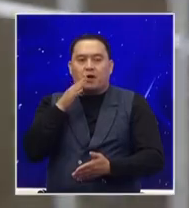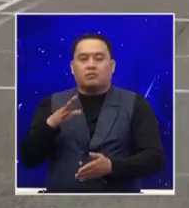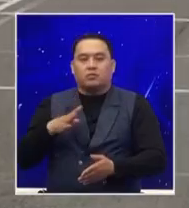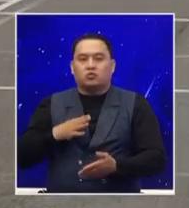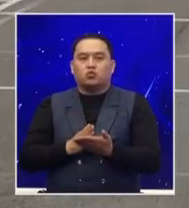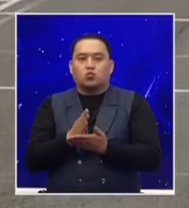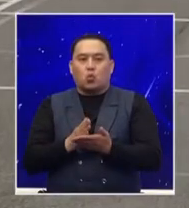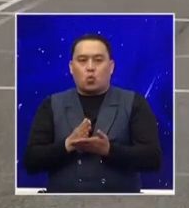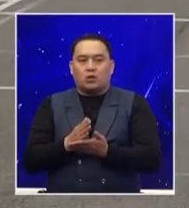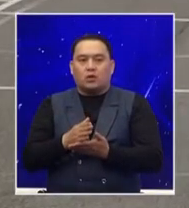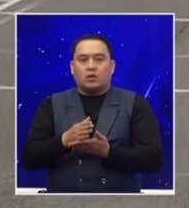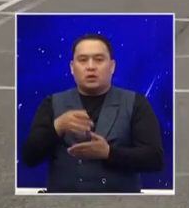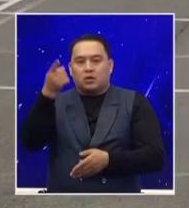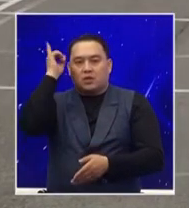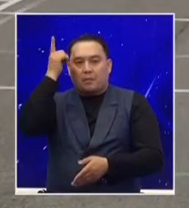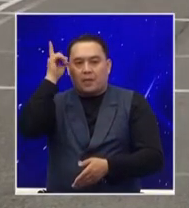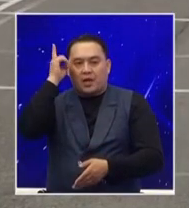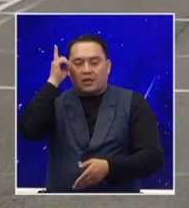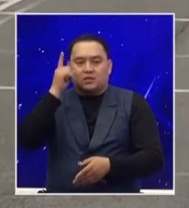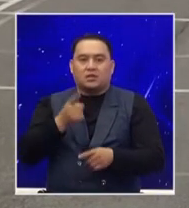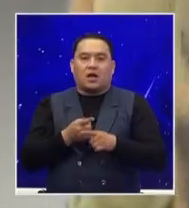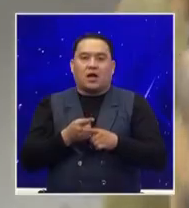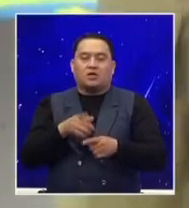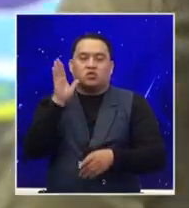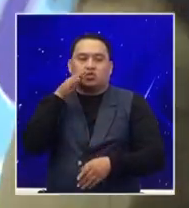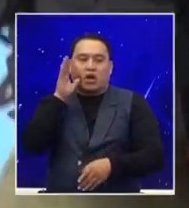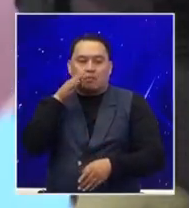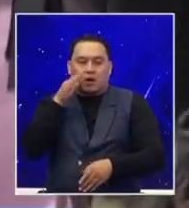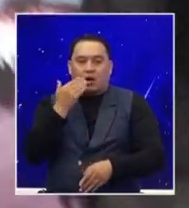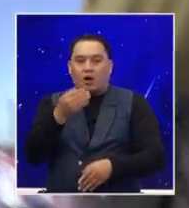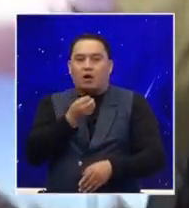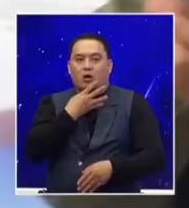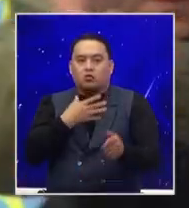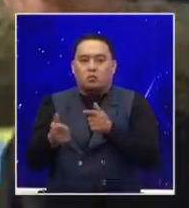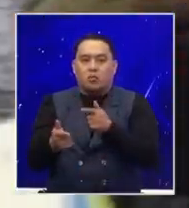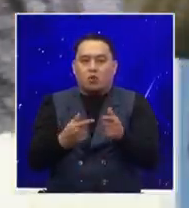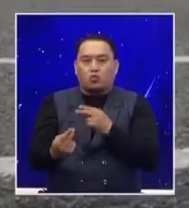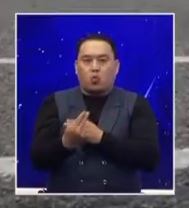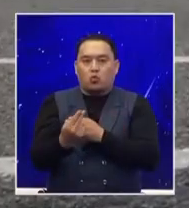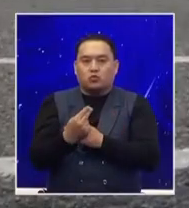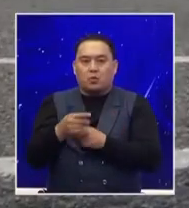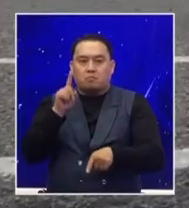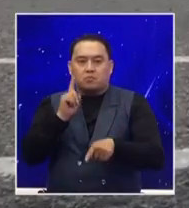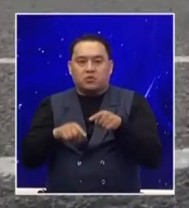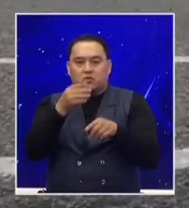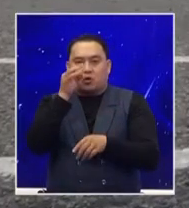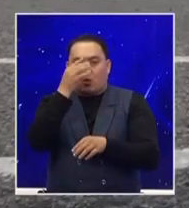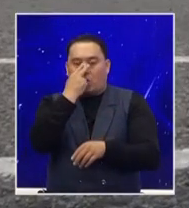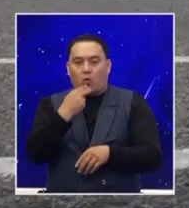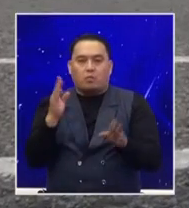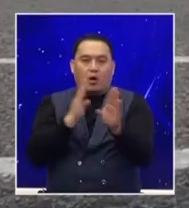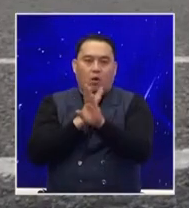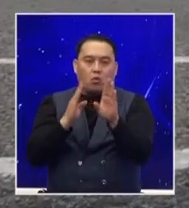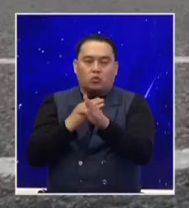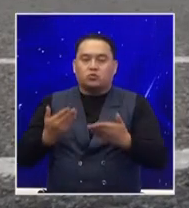на службе, немецкая, бельгийская овчарка и лабрадор. Эти четвероногие хорошо поддаются дрессировке и наиболее адаптированы к погодным